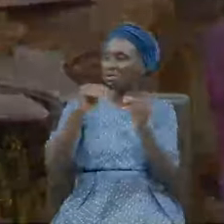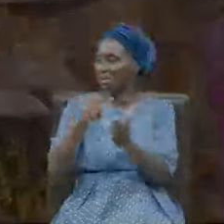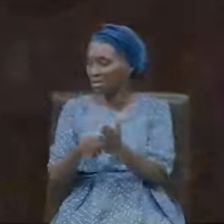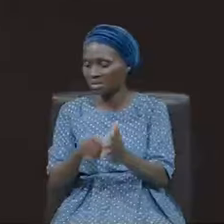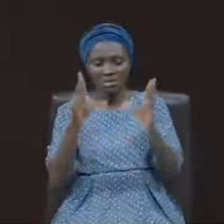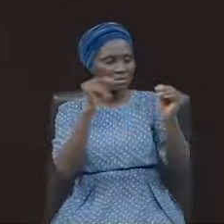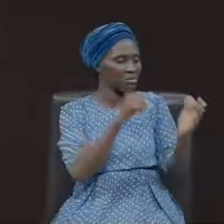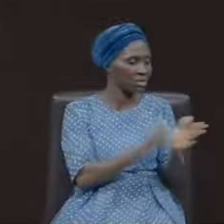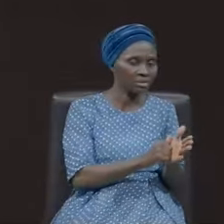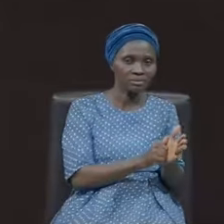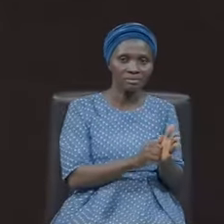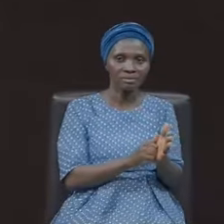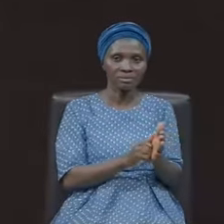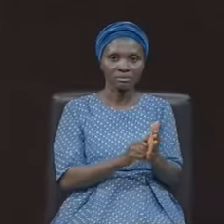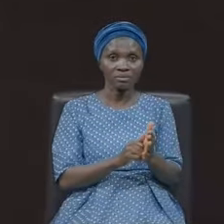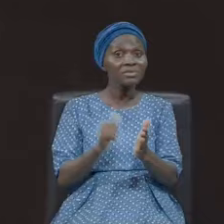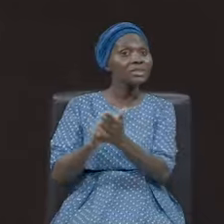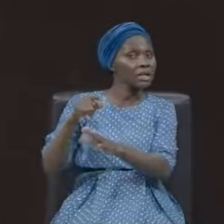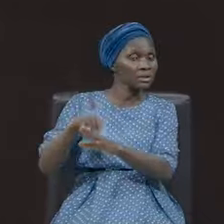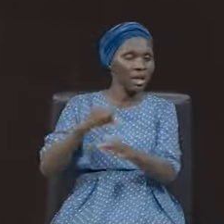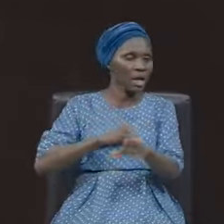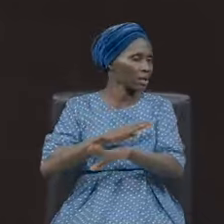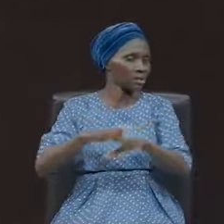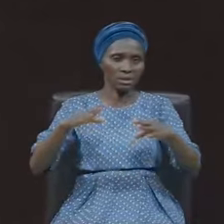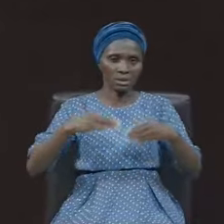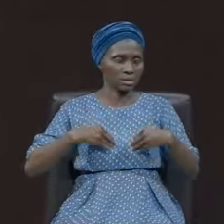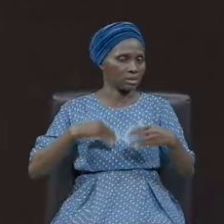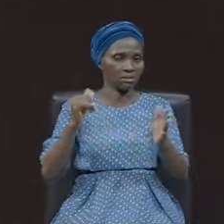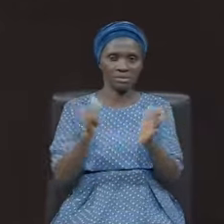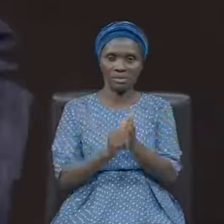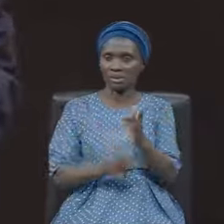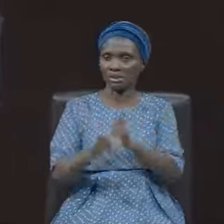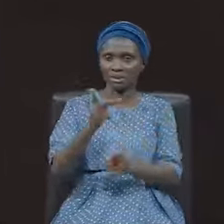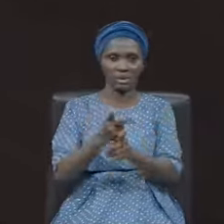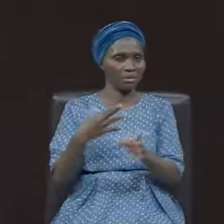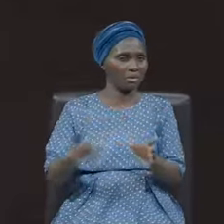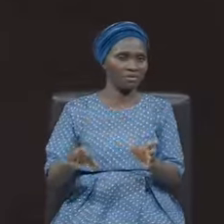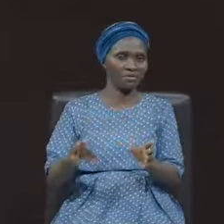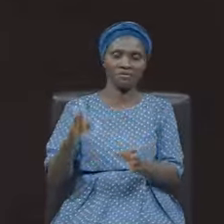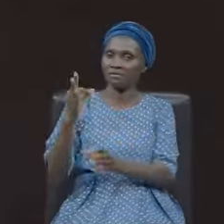il n'y a pas ceci et cela. Mais je n'ai pas enseigné cette philosophie. Cependant,